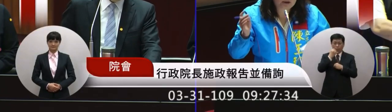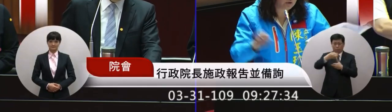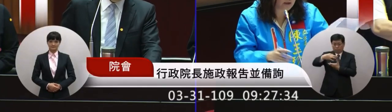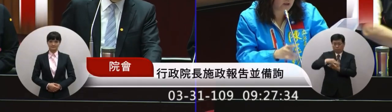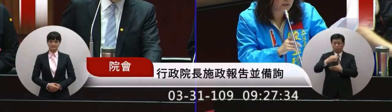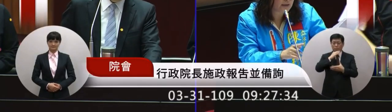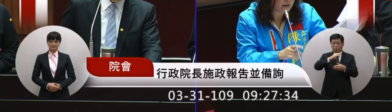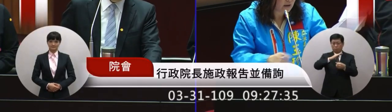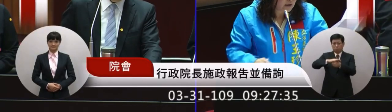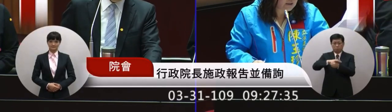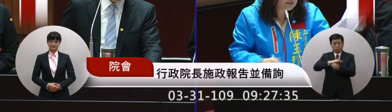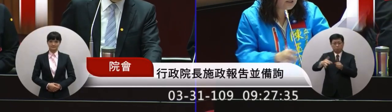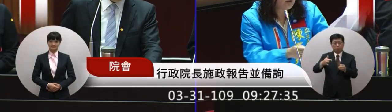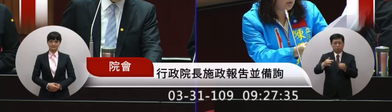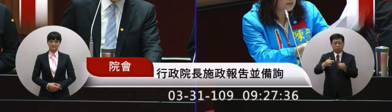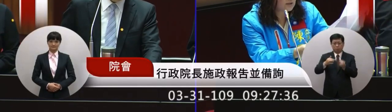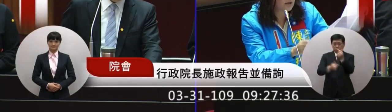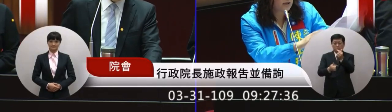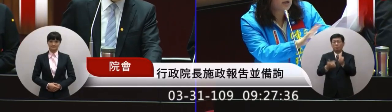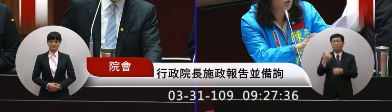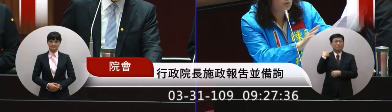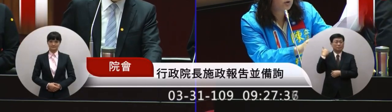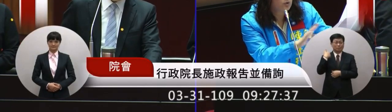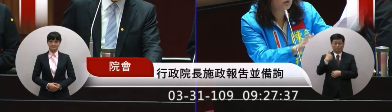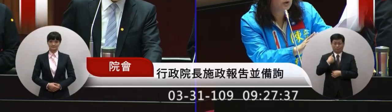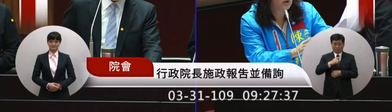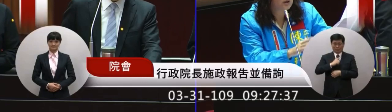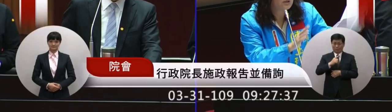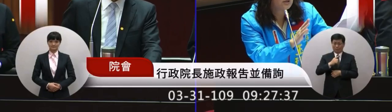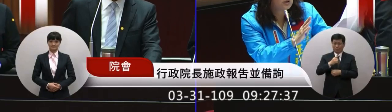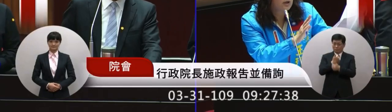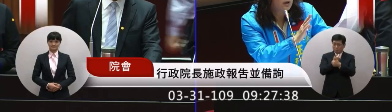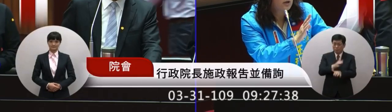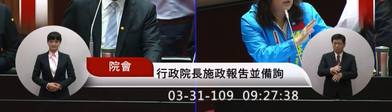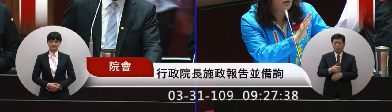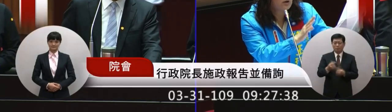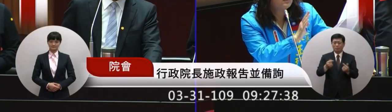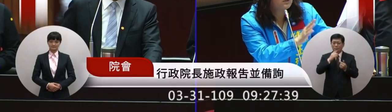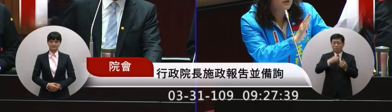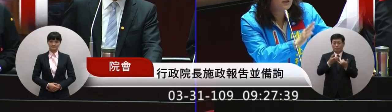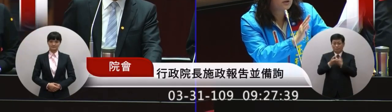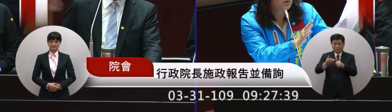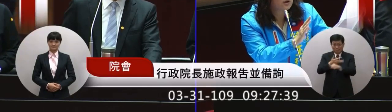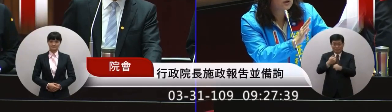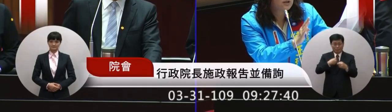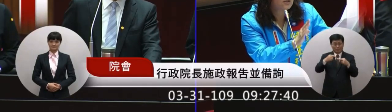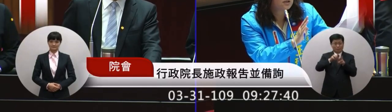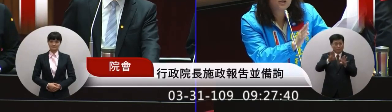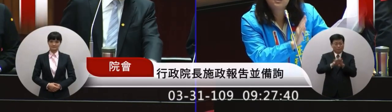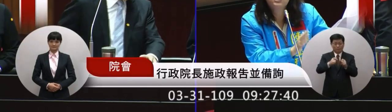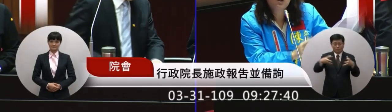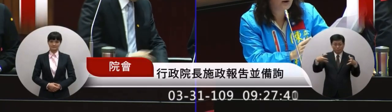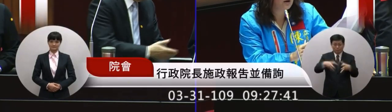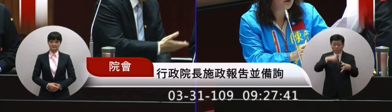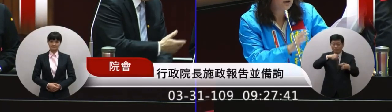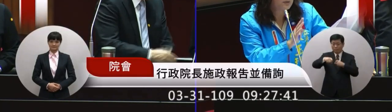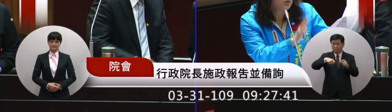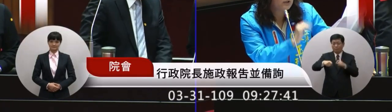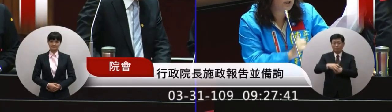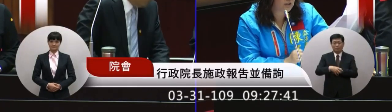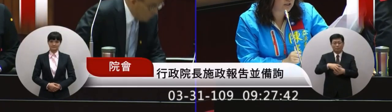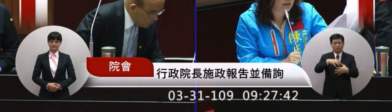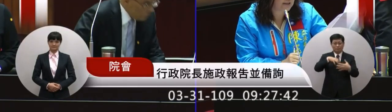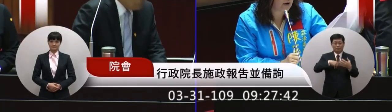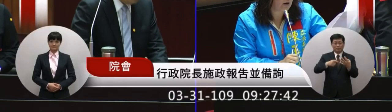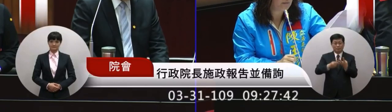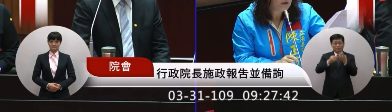让我们的计划提出来。因为在之前我们的这个根据我们过去哦，根据这个离岛，像我们金门离岛的综合建设实施计划哈，比如